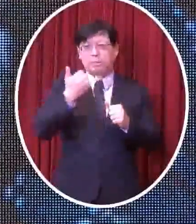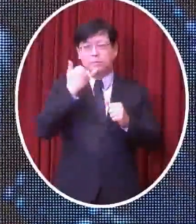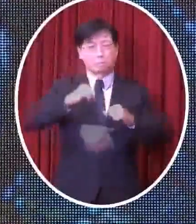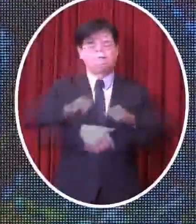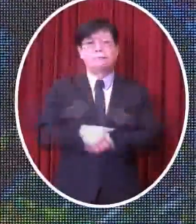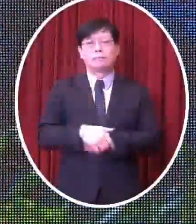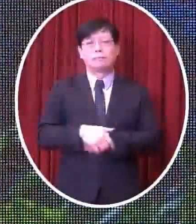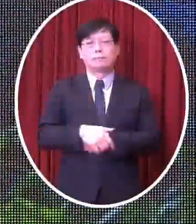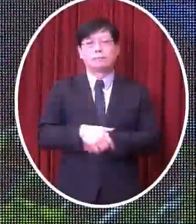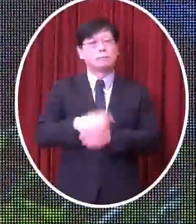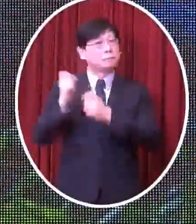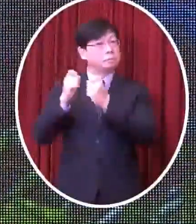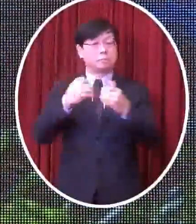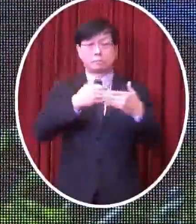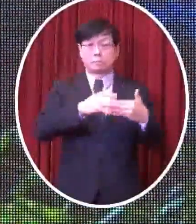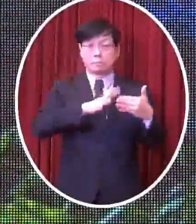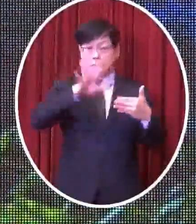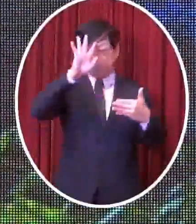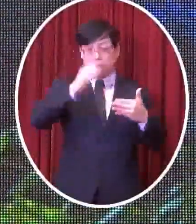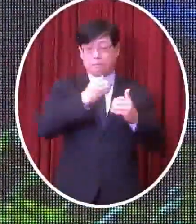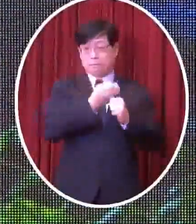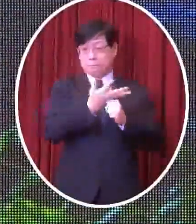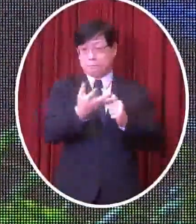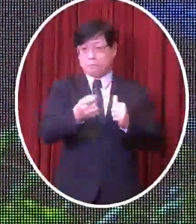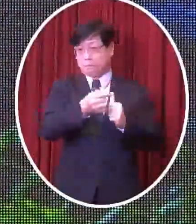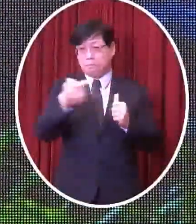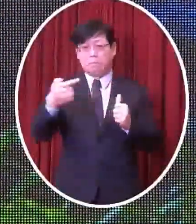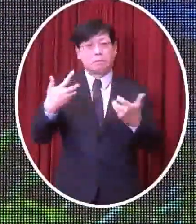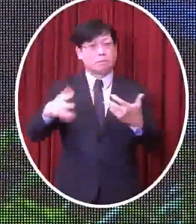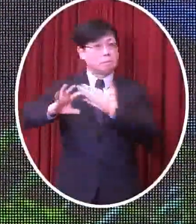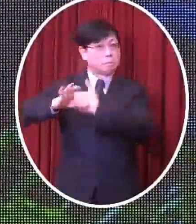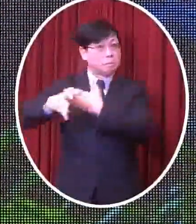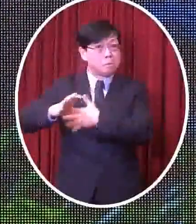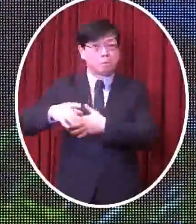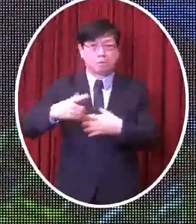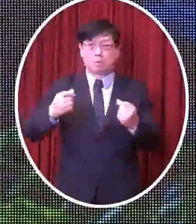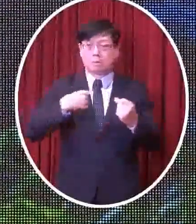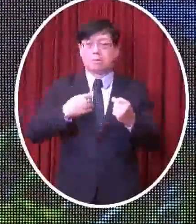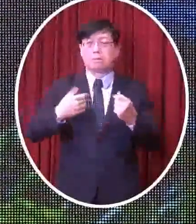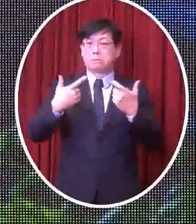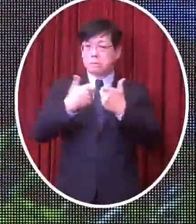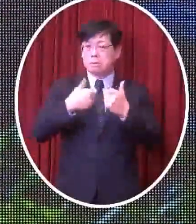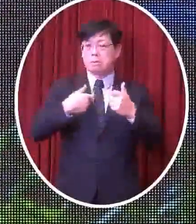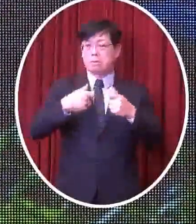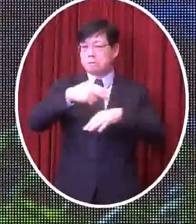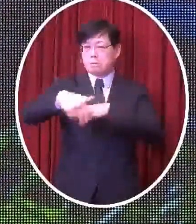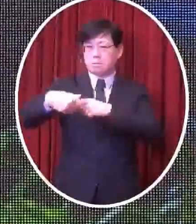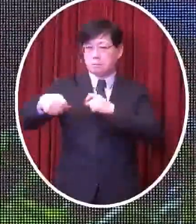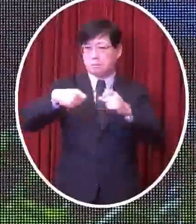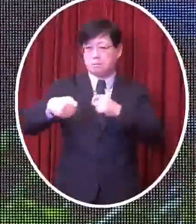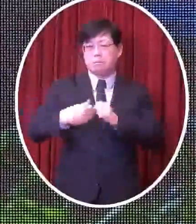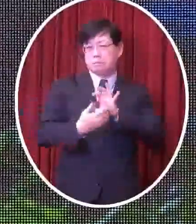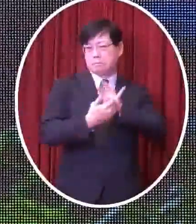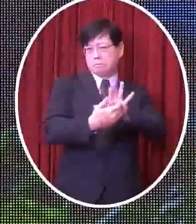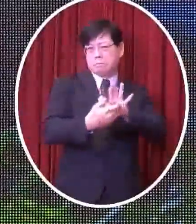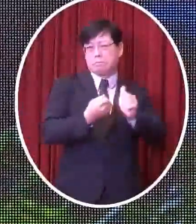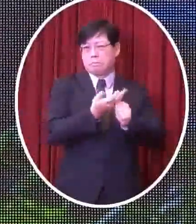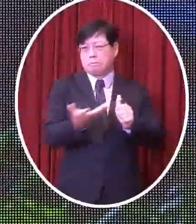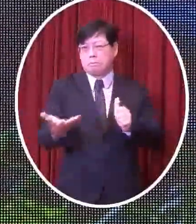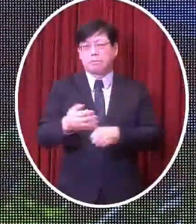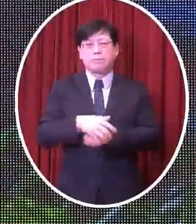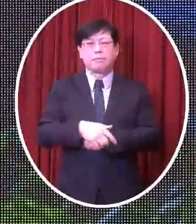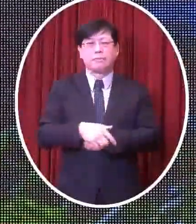安的新年。近来中国疫情持续升温，许多国家都升高了相应的措施，防止疫情扩